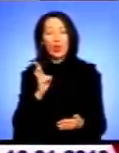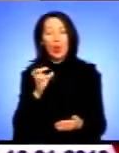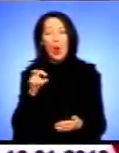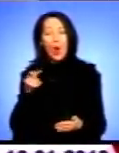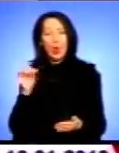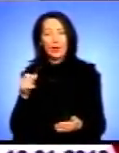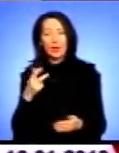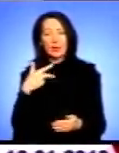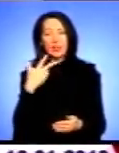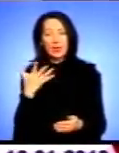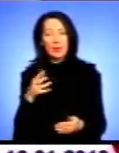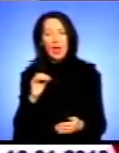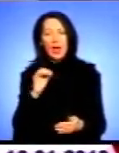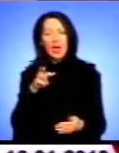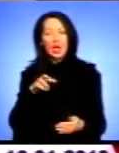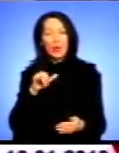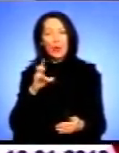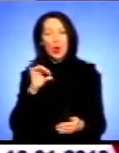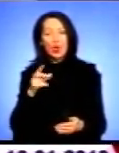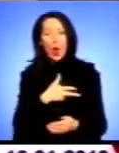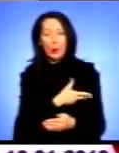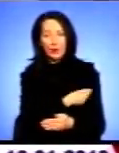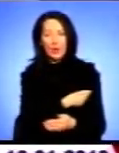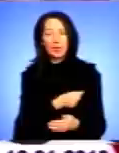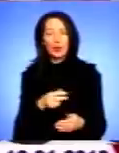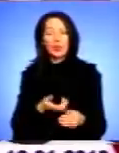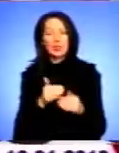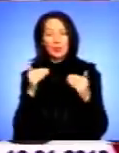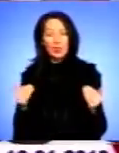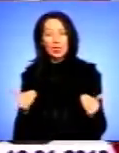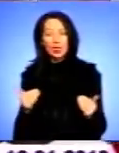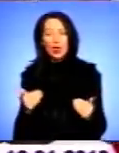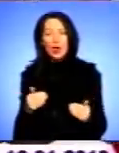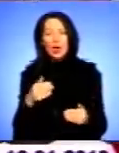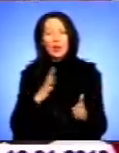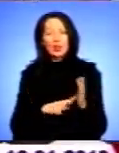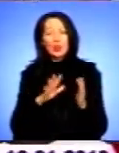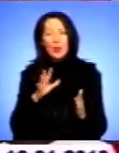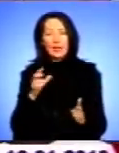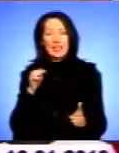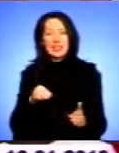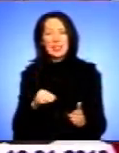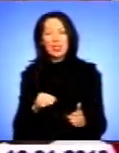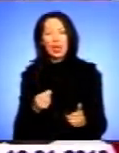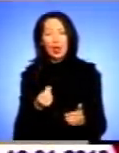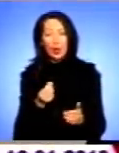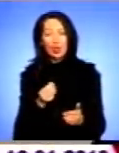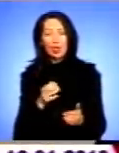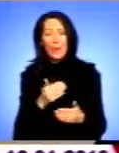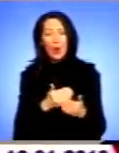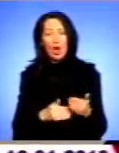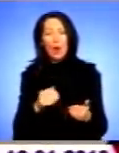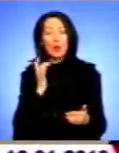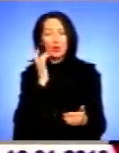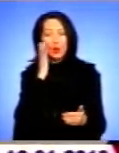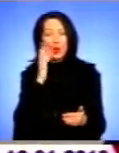– на імунопрофілактику. Збільшено на 946 тисяч субвенцію на програму з цукрового діабету. Фінансування по